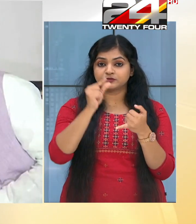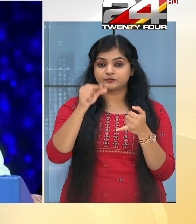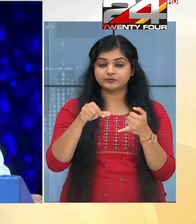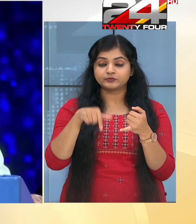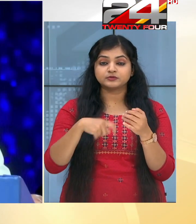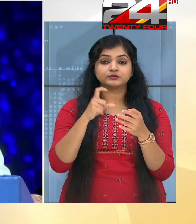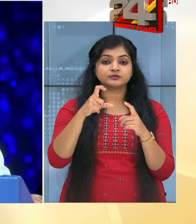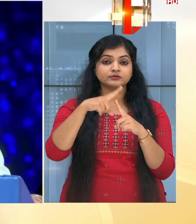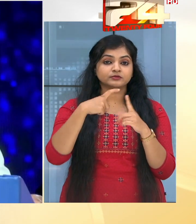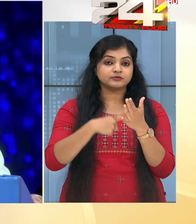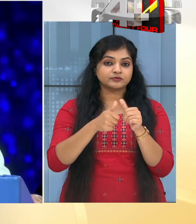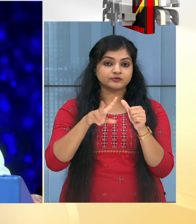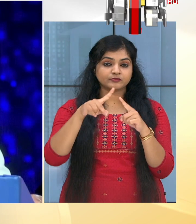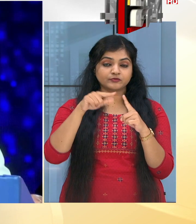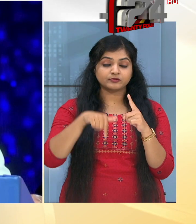രവി ചിക്കമംഗളൂരിൽ